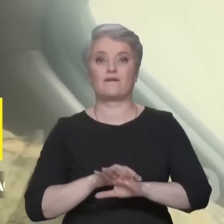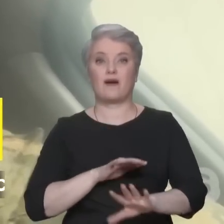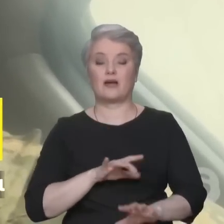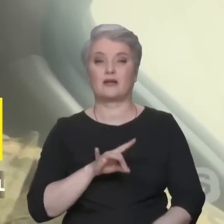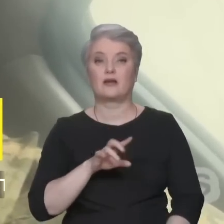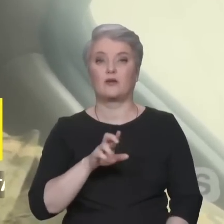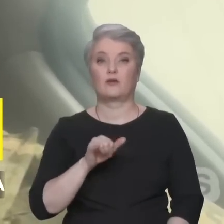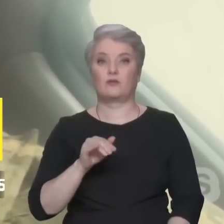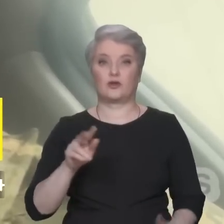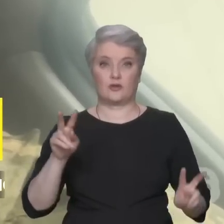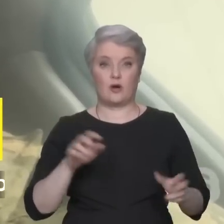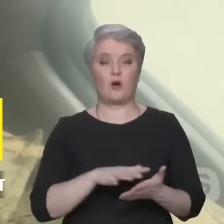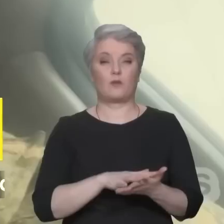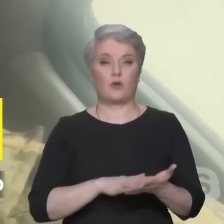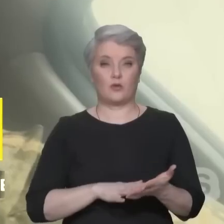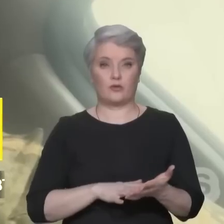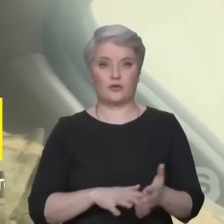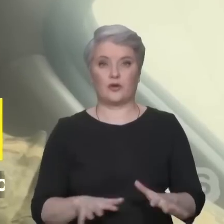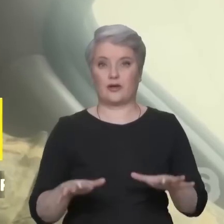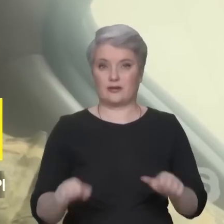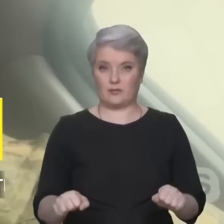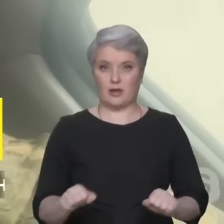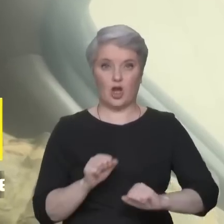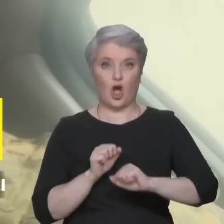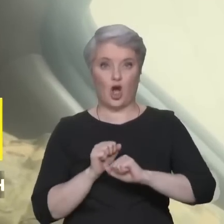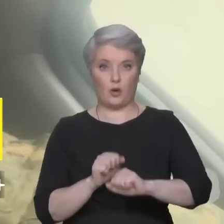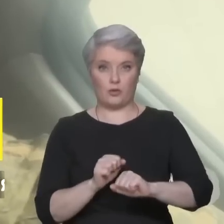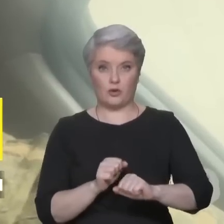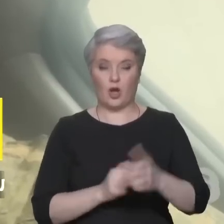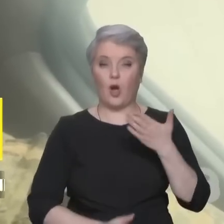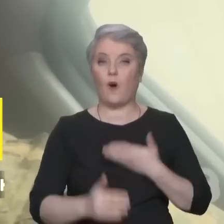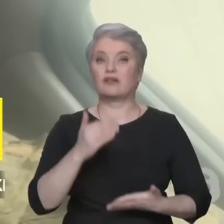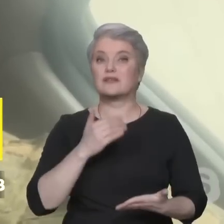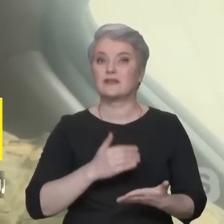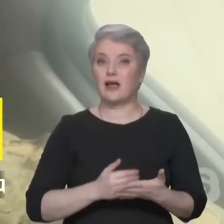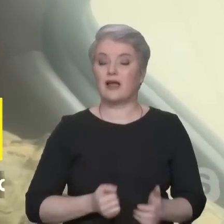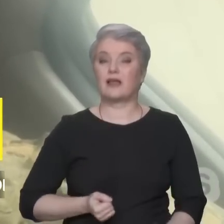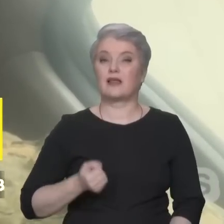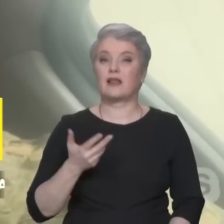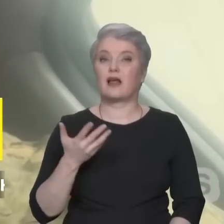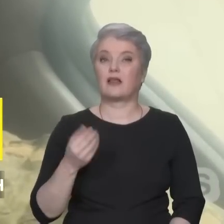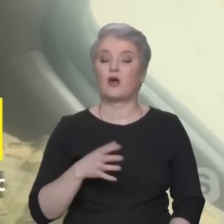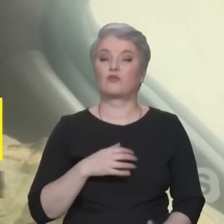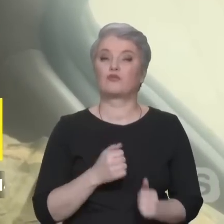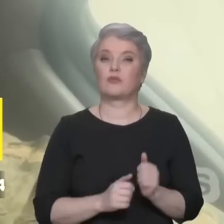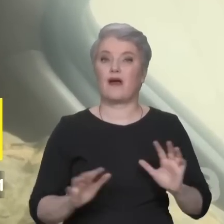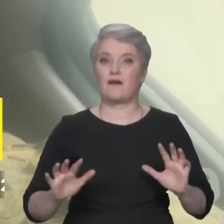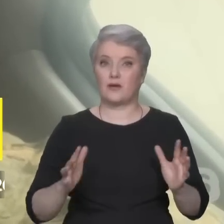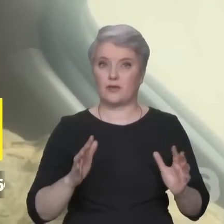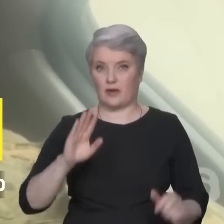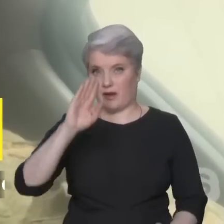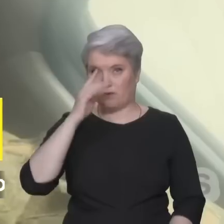задачі. Місто тримає оборону. За останні кілька днів почастішали випадки, коли ворог пробує